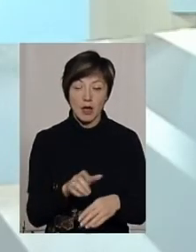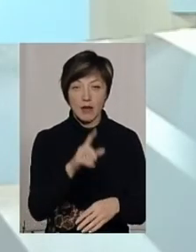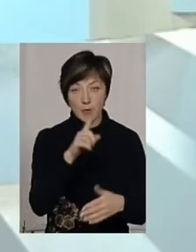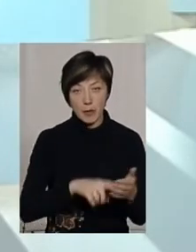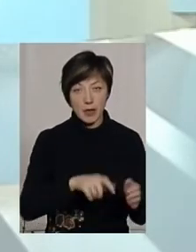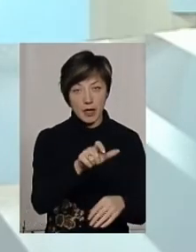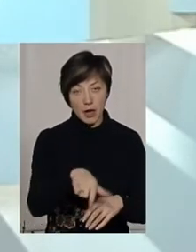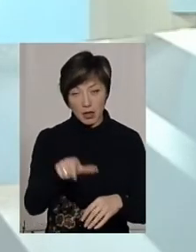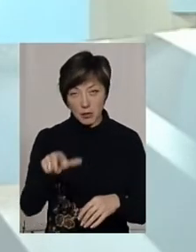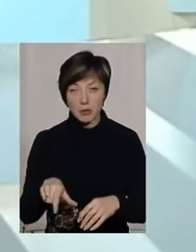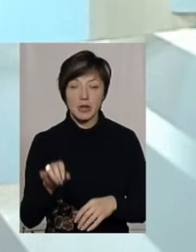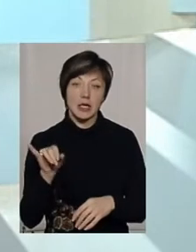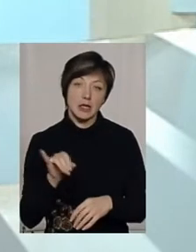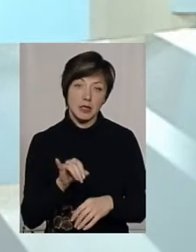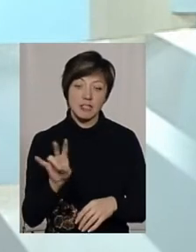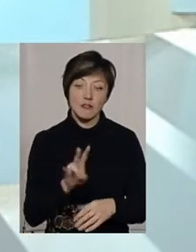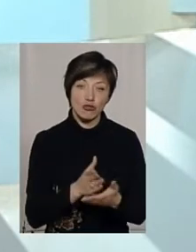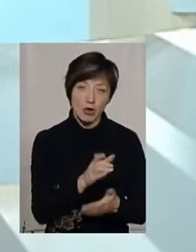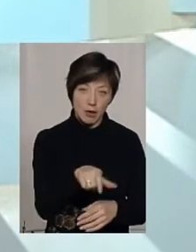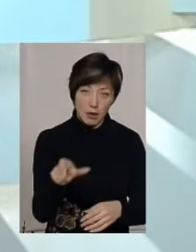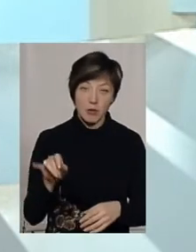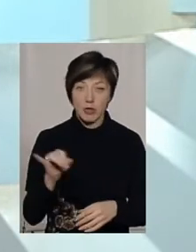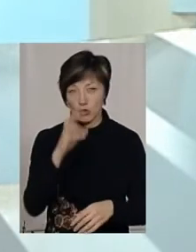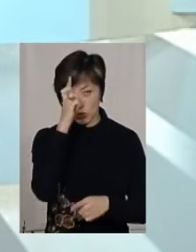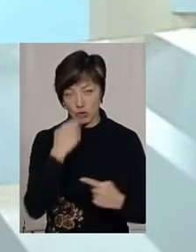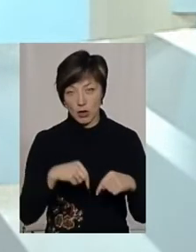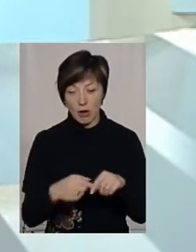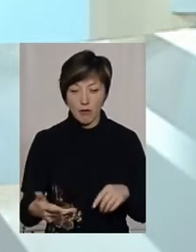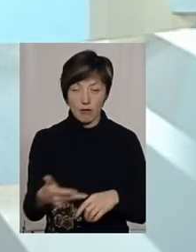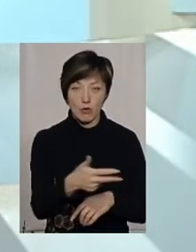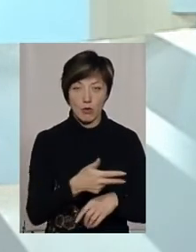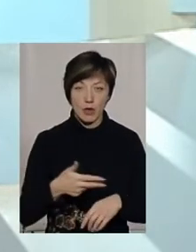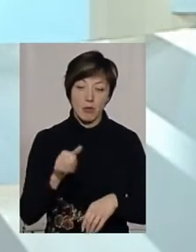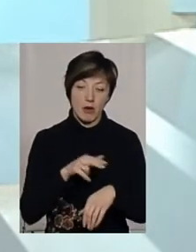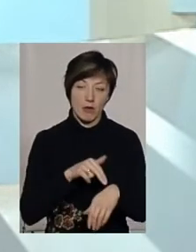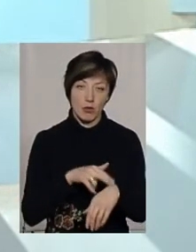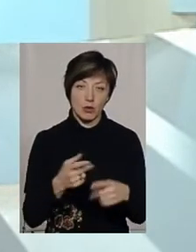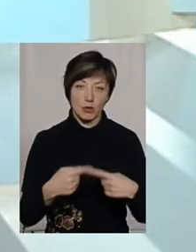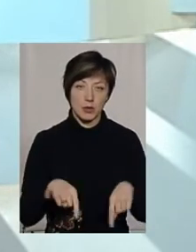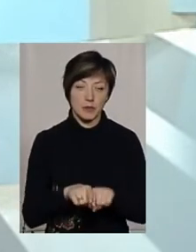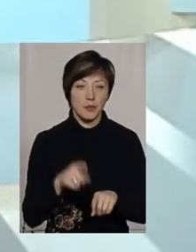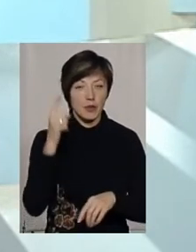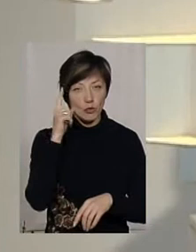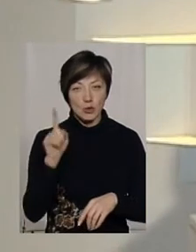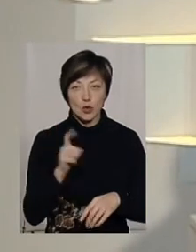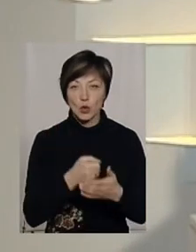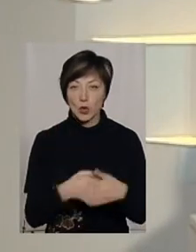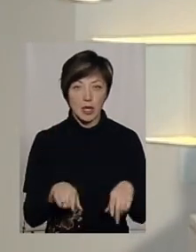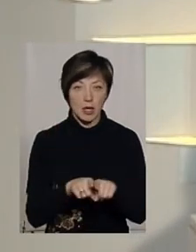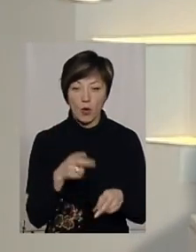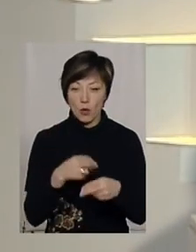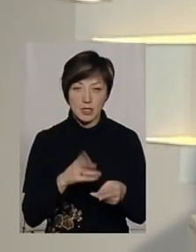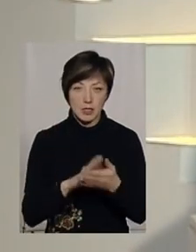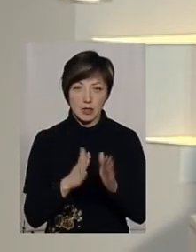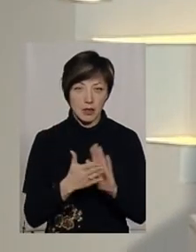мирянами або віруючими, священниками і державою, маю на увазі правоохоронні органи. Я думаю, що до таких